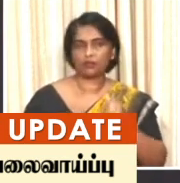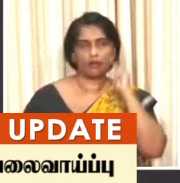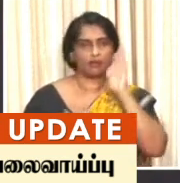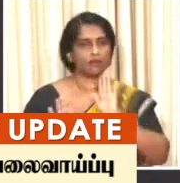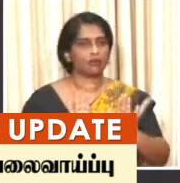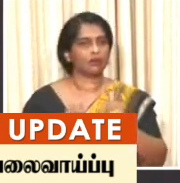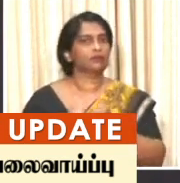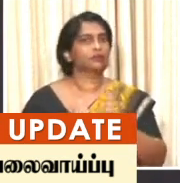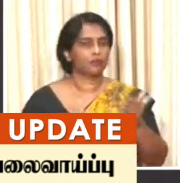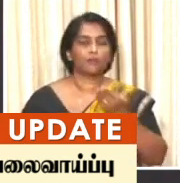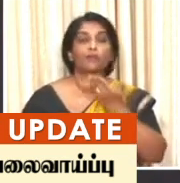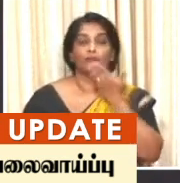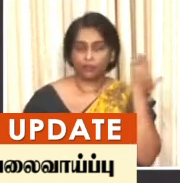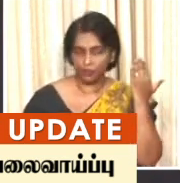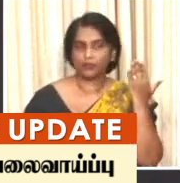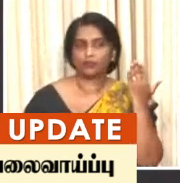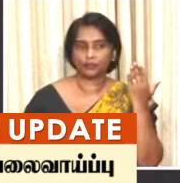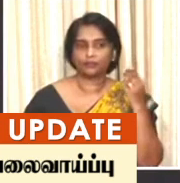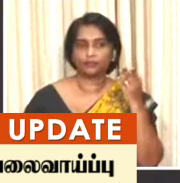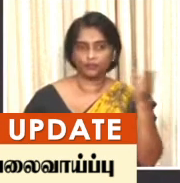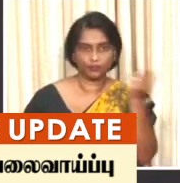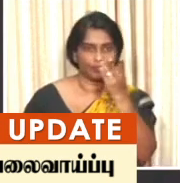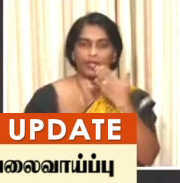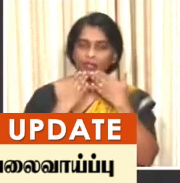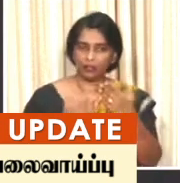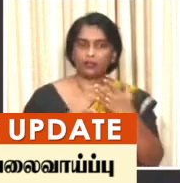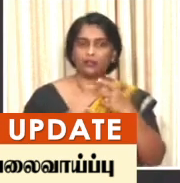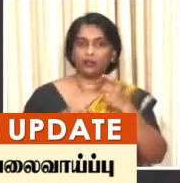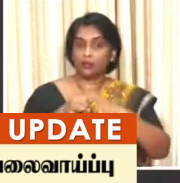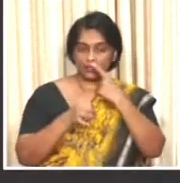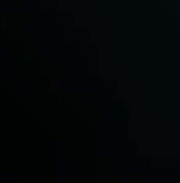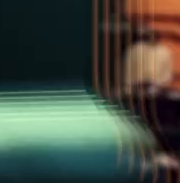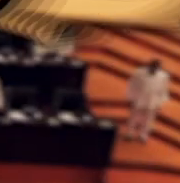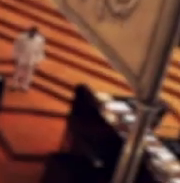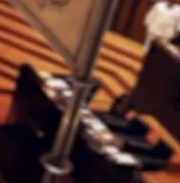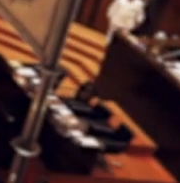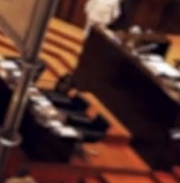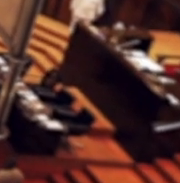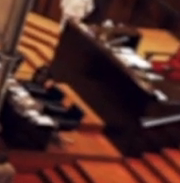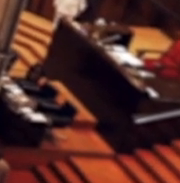කලමනාකාරී තත්වයකට අපිට පත් කරගන්න පුළුවන්කම ලැබිලා තියෙනවා. ඔතුමාලා දෙපළට බොහොමත්ම සූතිපි කාරණා මතු කිරීම සම්බන්ධයෙන්.